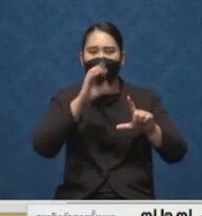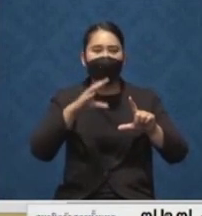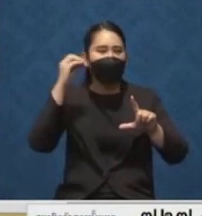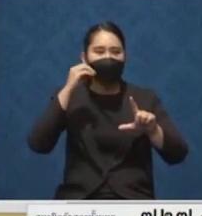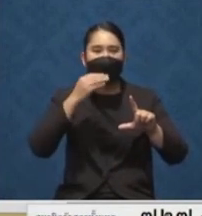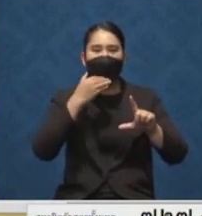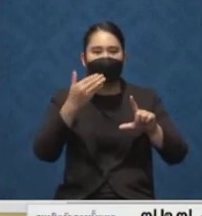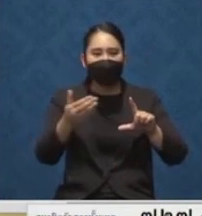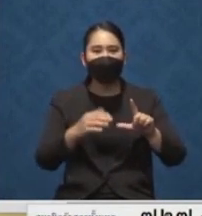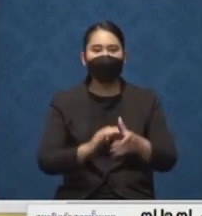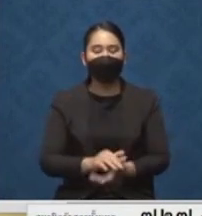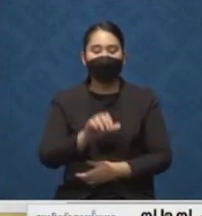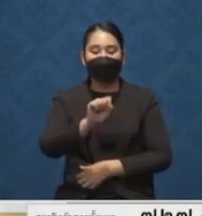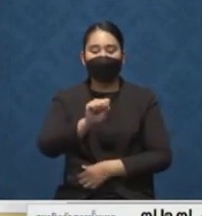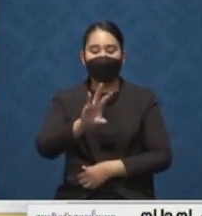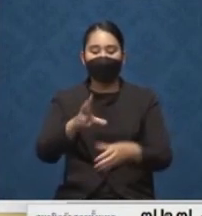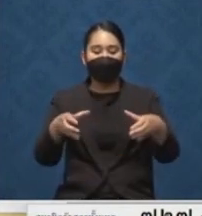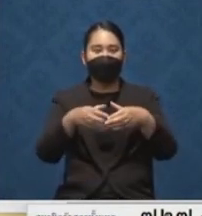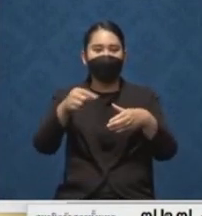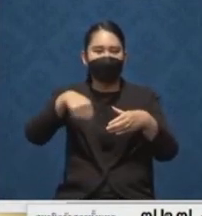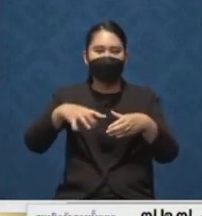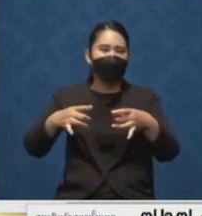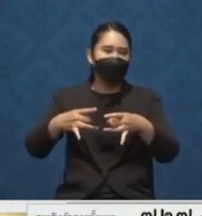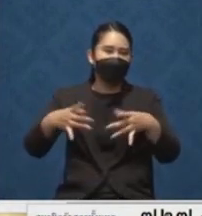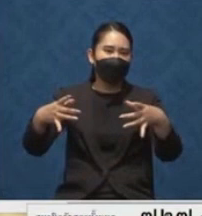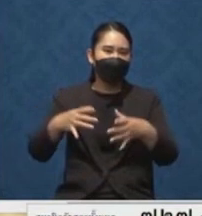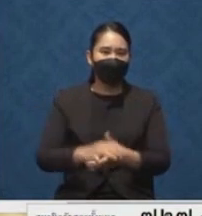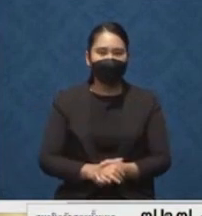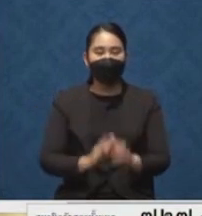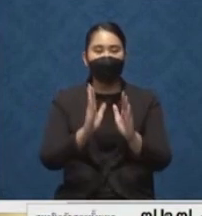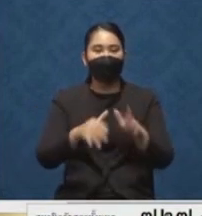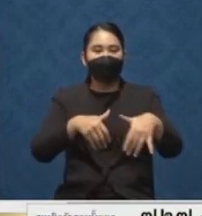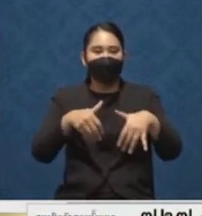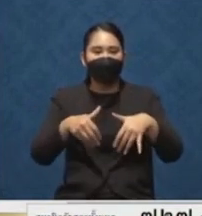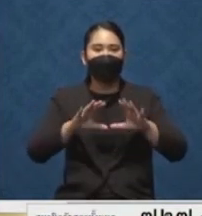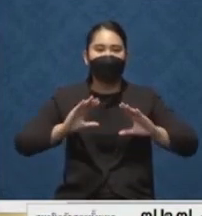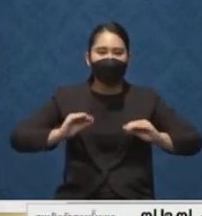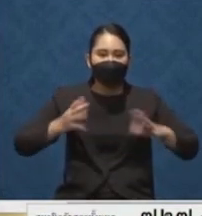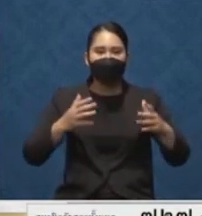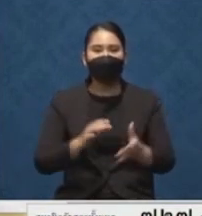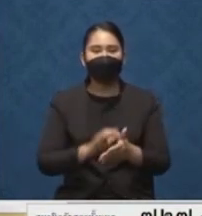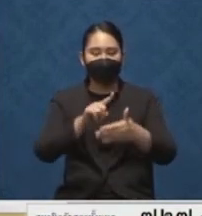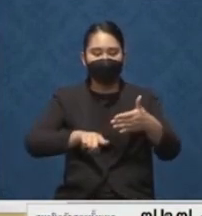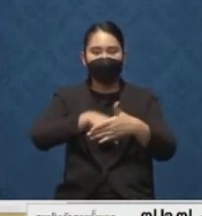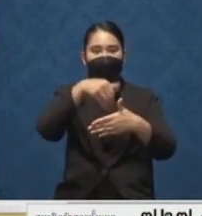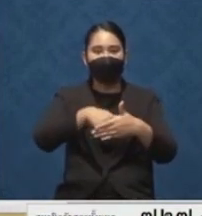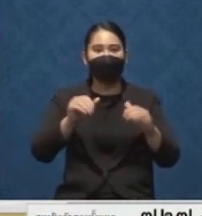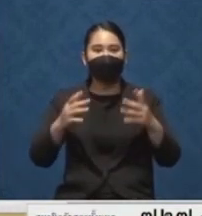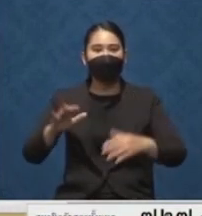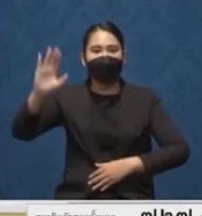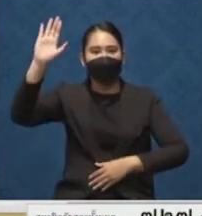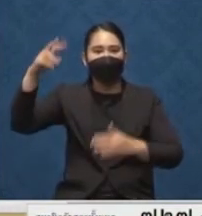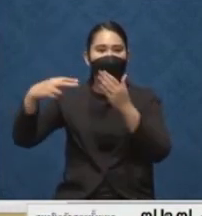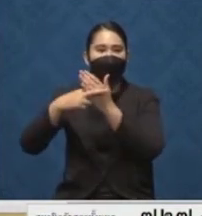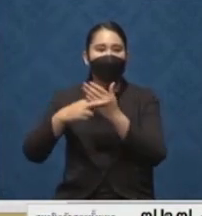อดว่าสวชุดนี้ไม่เกี่ยวพันกับประชาชนไม่ได้มาจากการเลือกตั้ง ท่านประธานคะ ส่วน